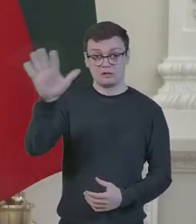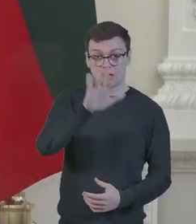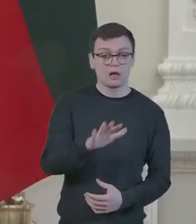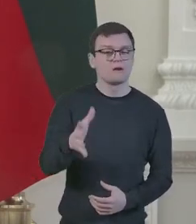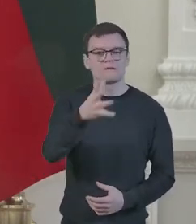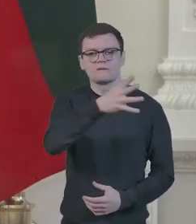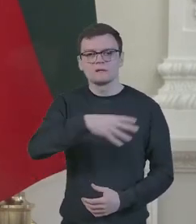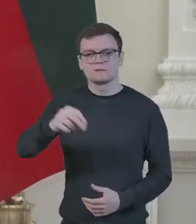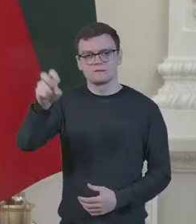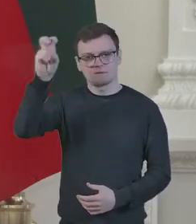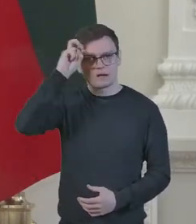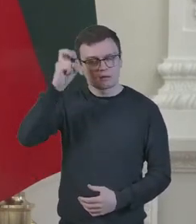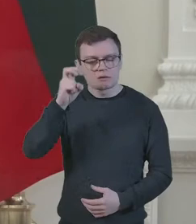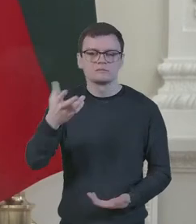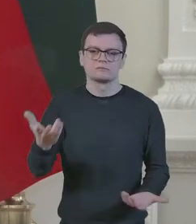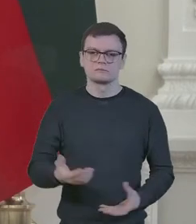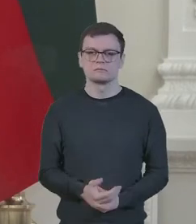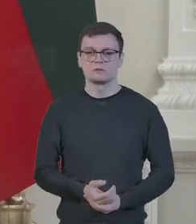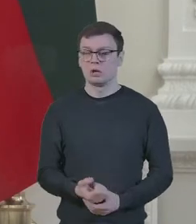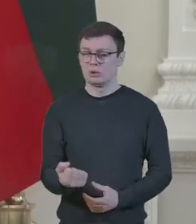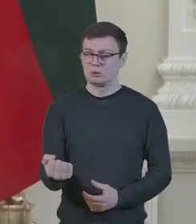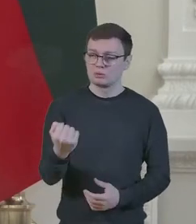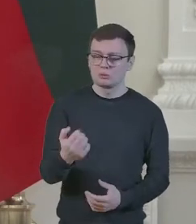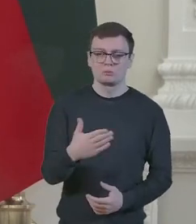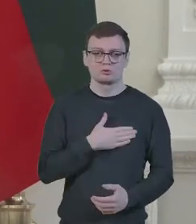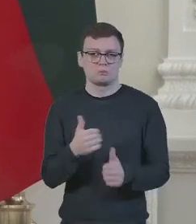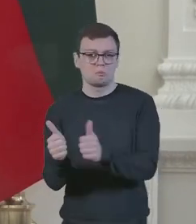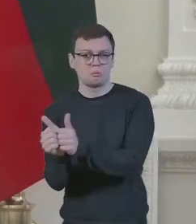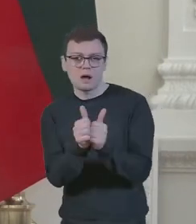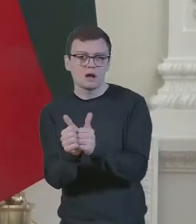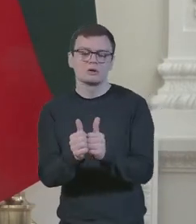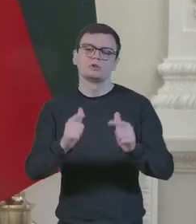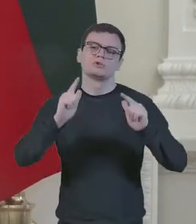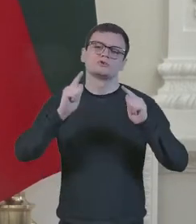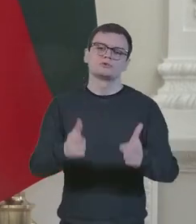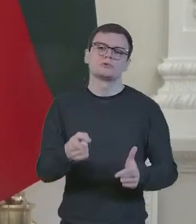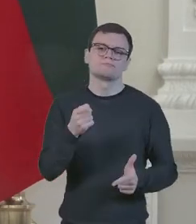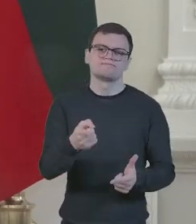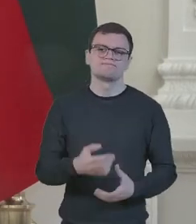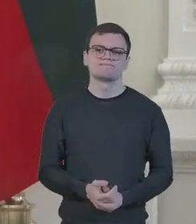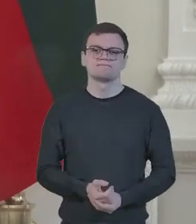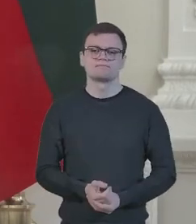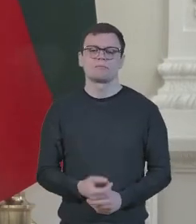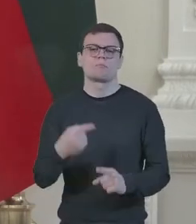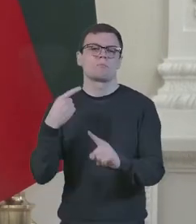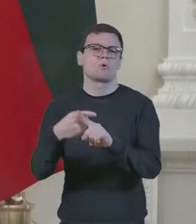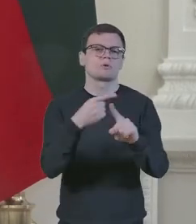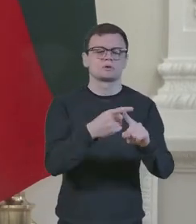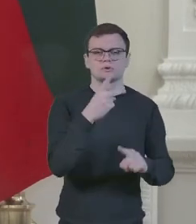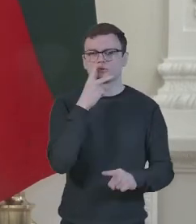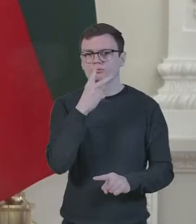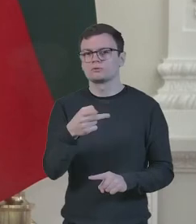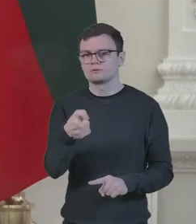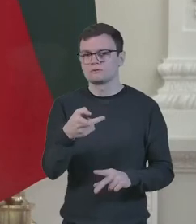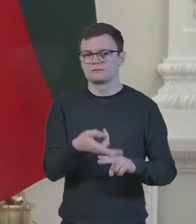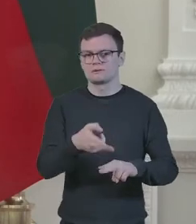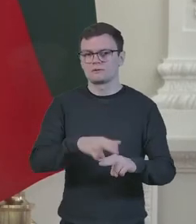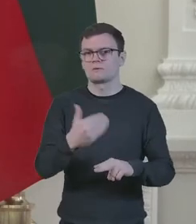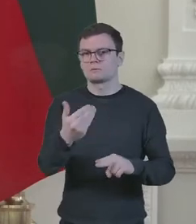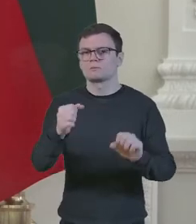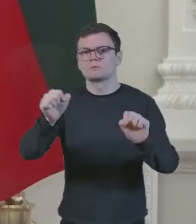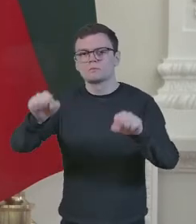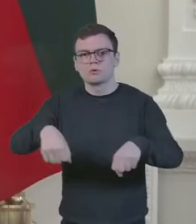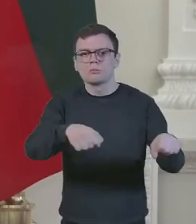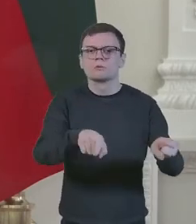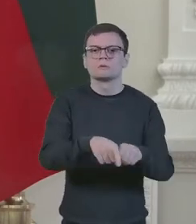valstybės, absoliuti dauguma mūsų partnerių yra tikrai labai pozityviai žvelgia į šitą perspektyvą, į